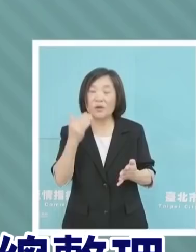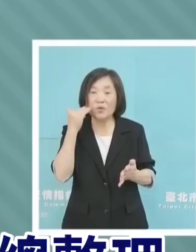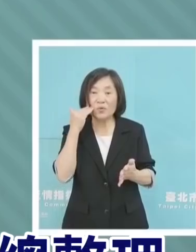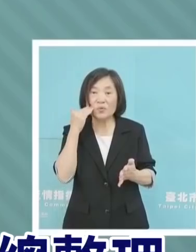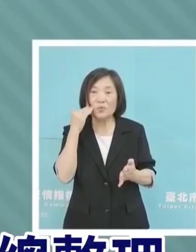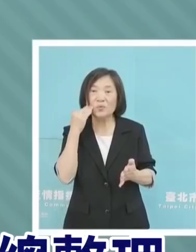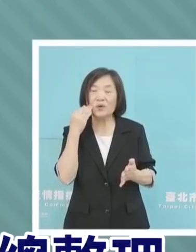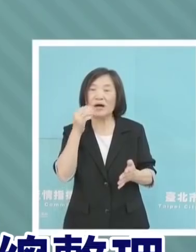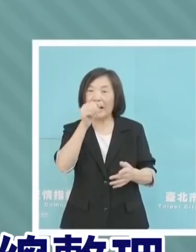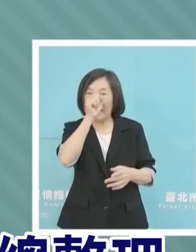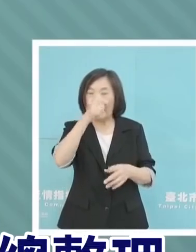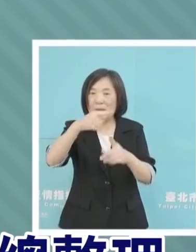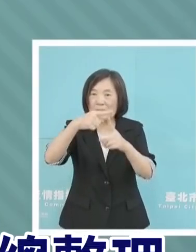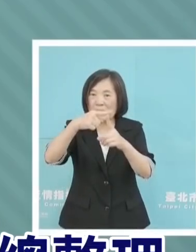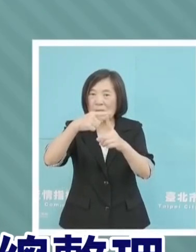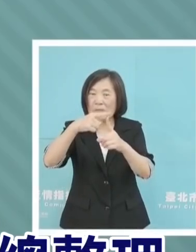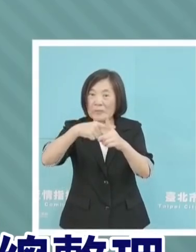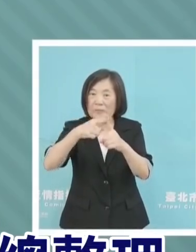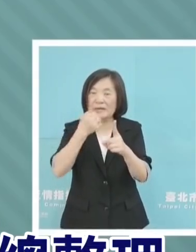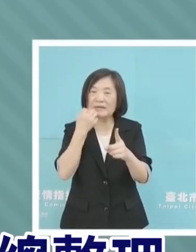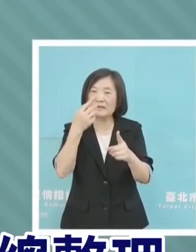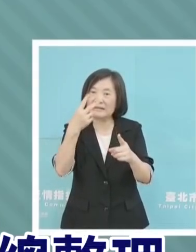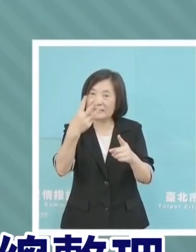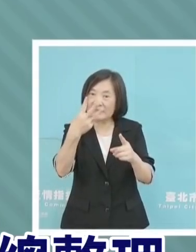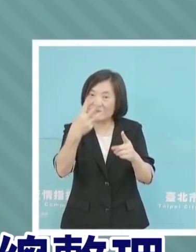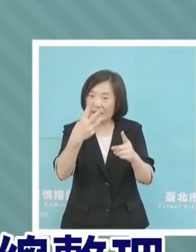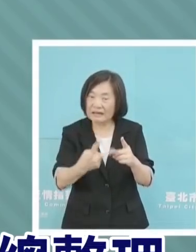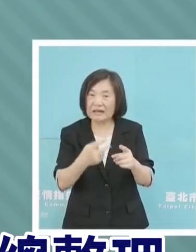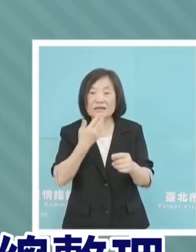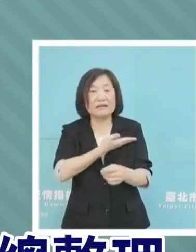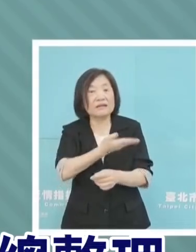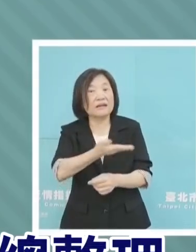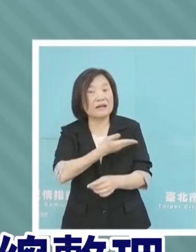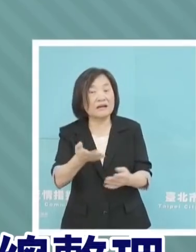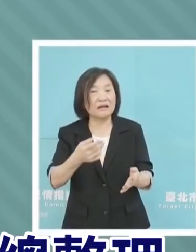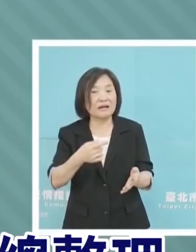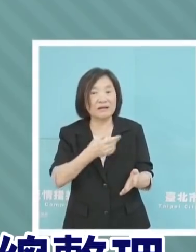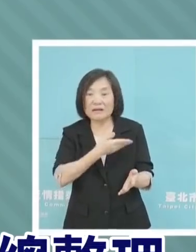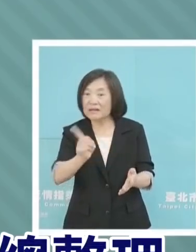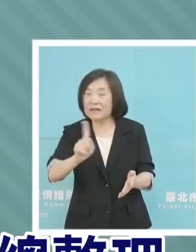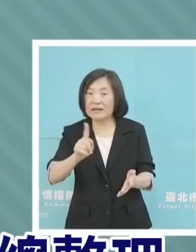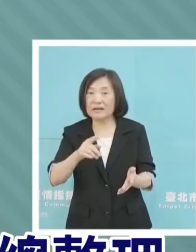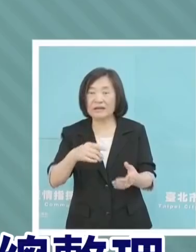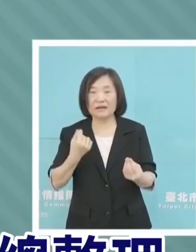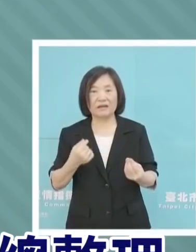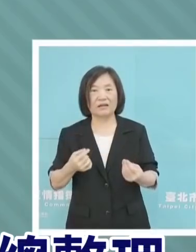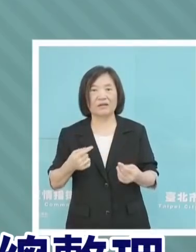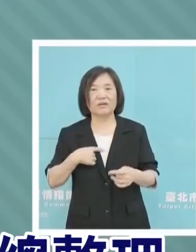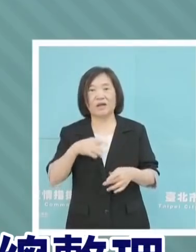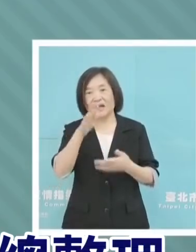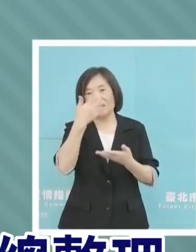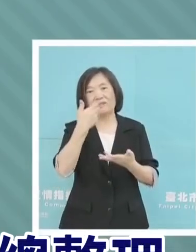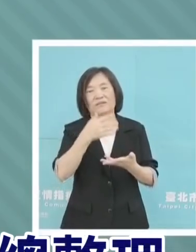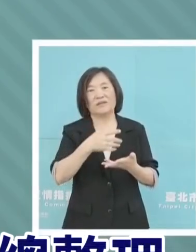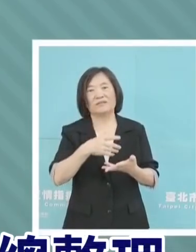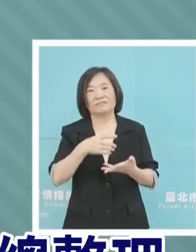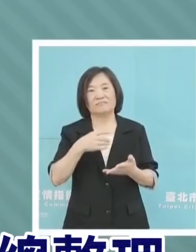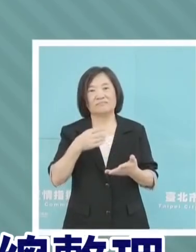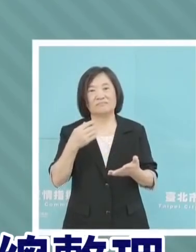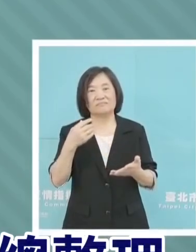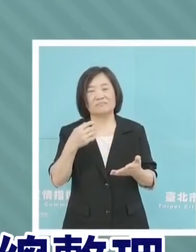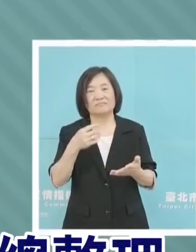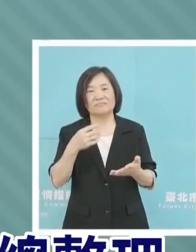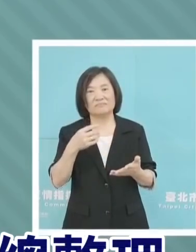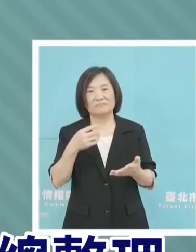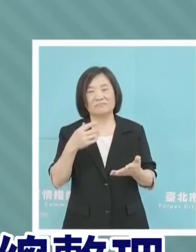要慢慢解除管制，要哪一个？当然是有答案的，就是不吃饭的优先的，我没有张，